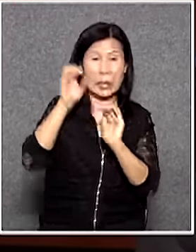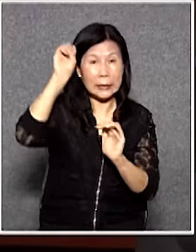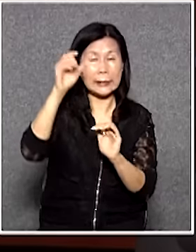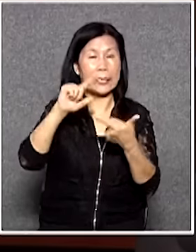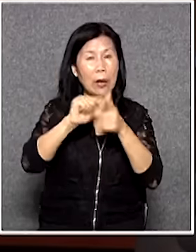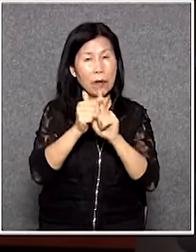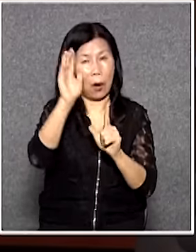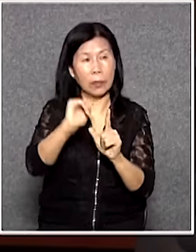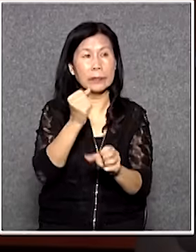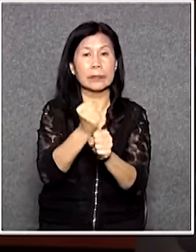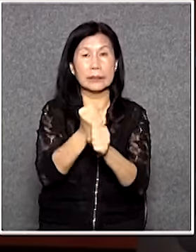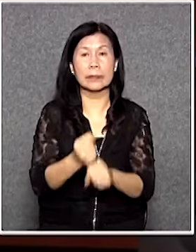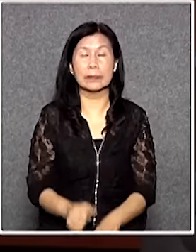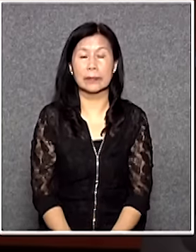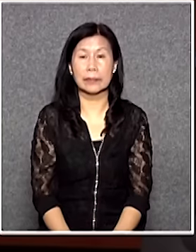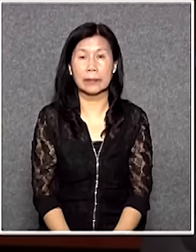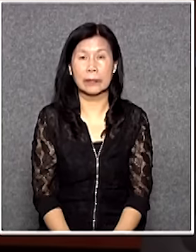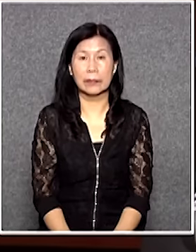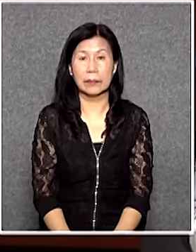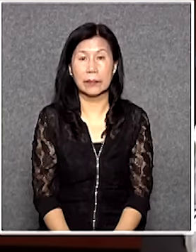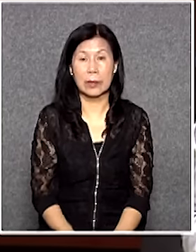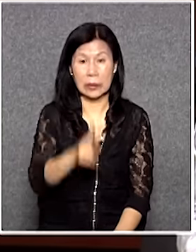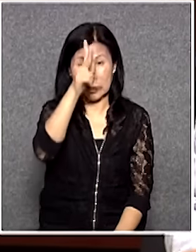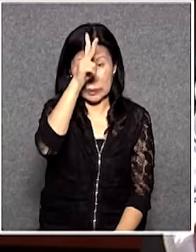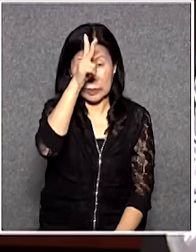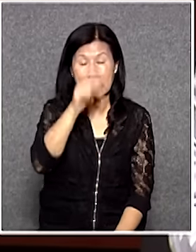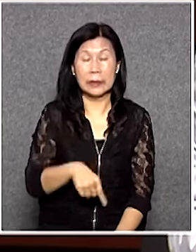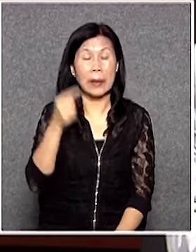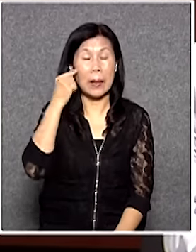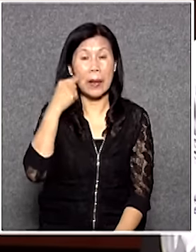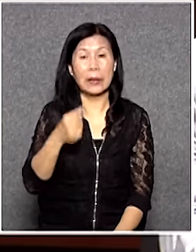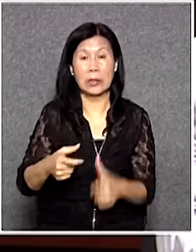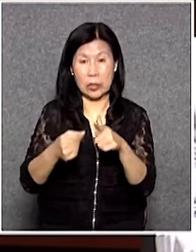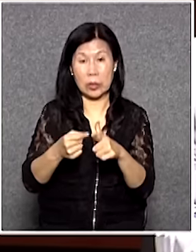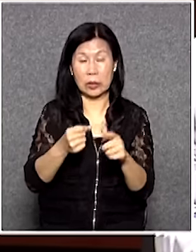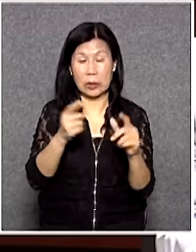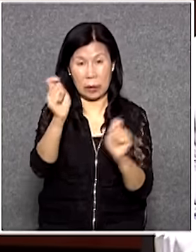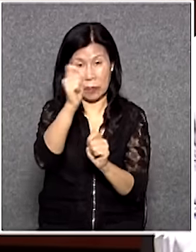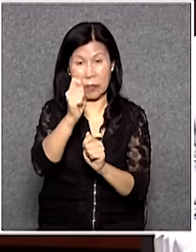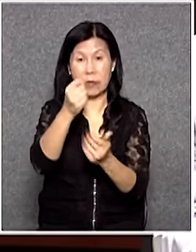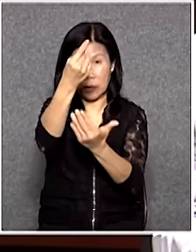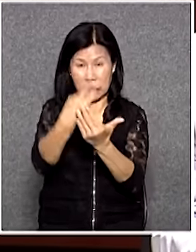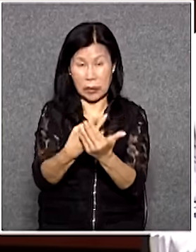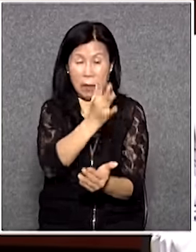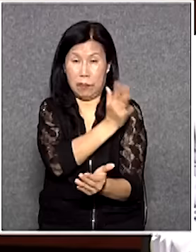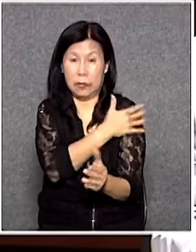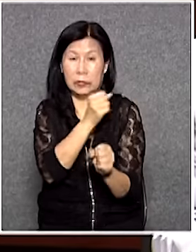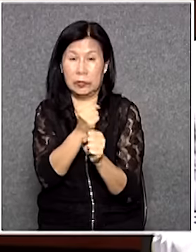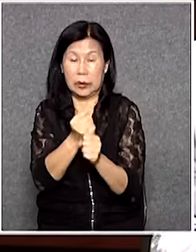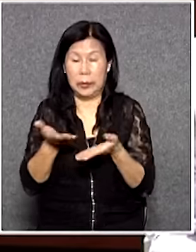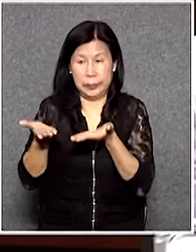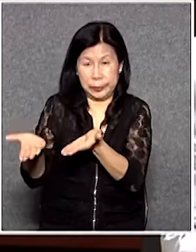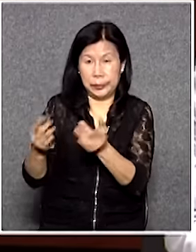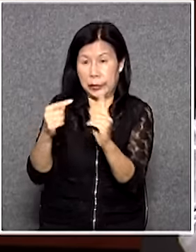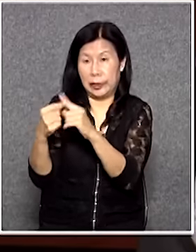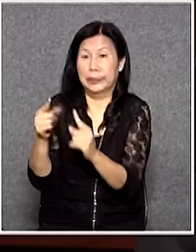建议，是吧？政府就是想将一个公共福利政策的责任推卸到市民